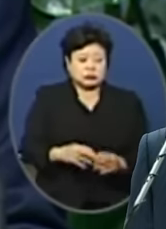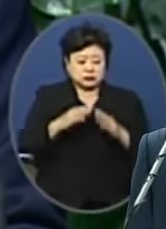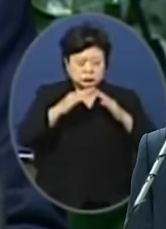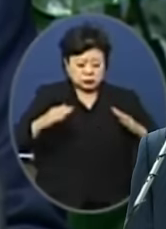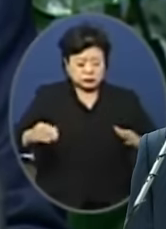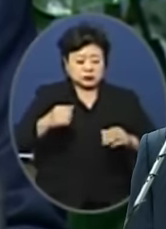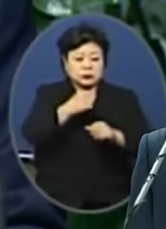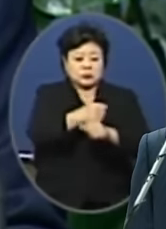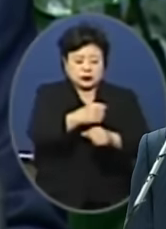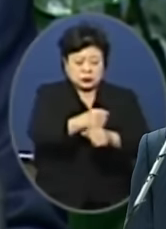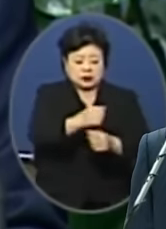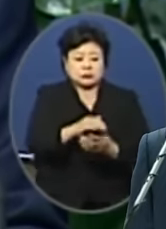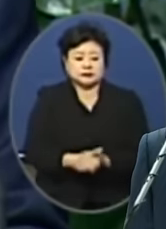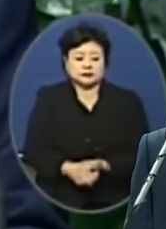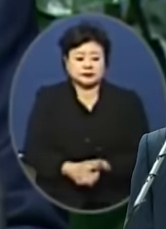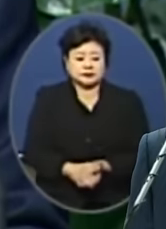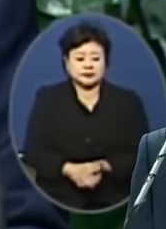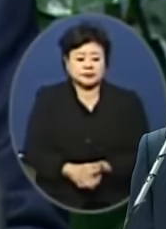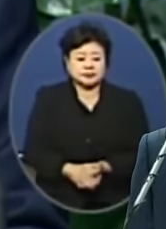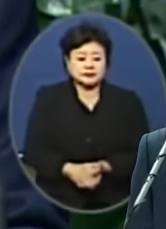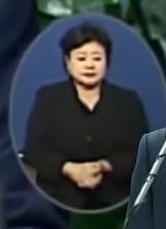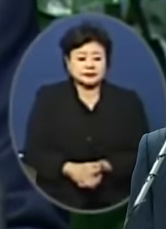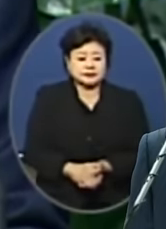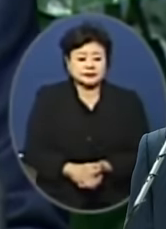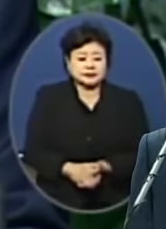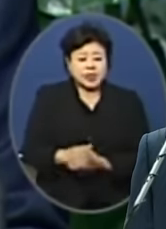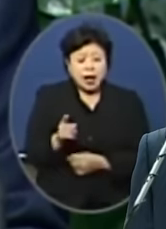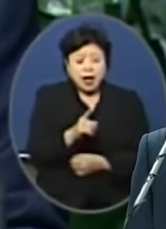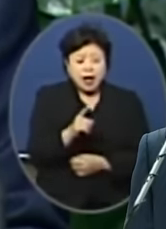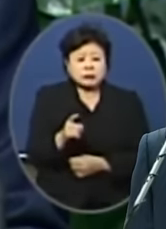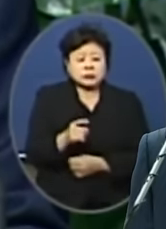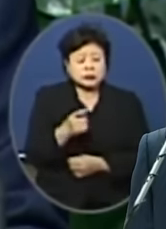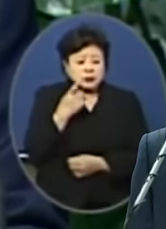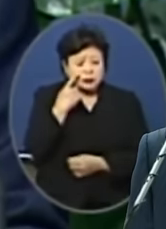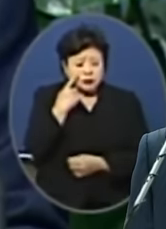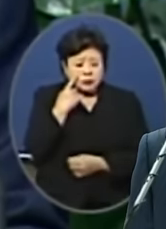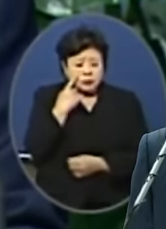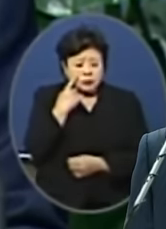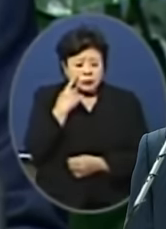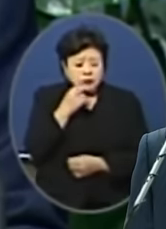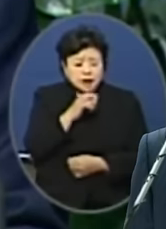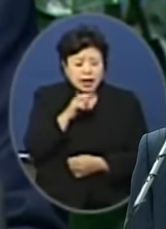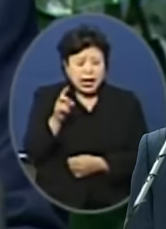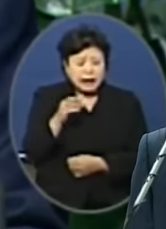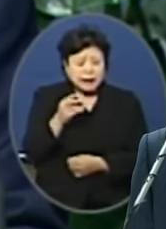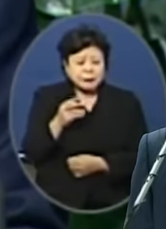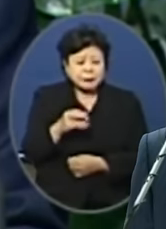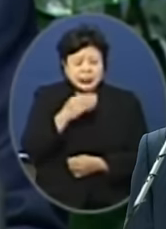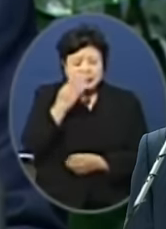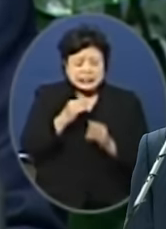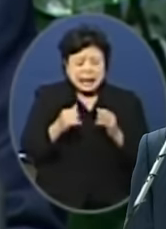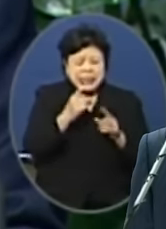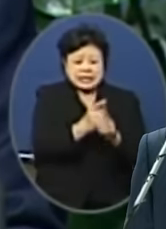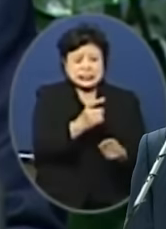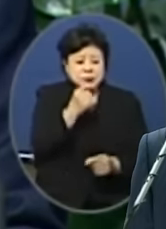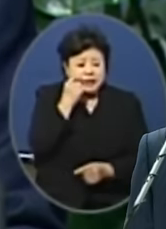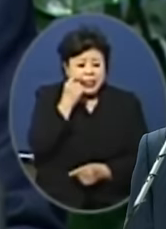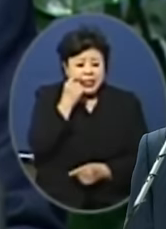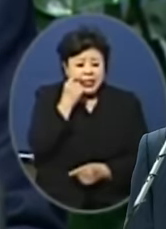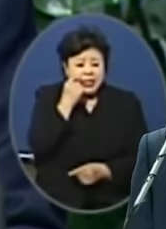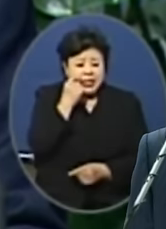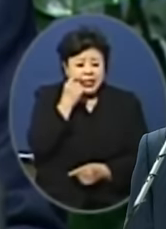여기에 만드십시오 해서 아무리 해도 아람이 이스라엘을 이길 수가 없어요. 그래서 아람